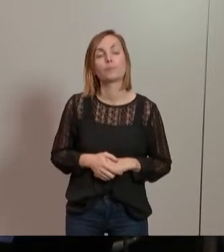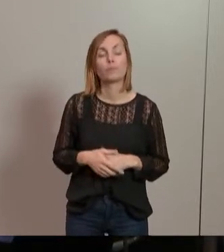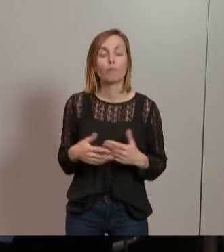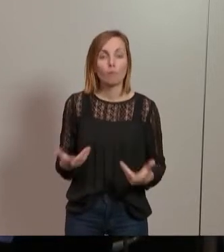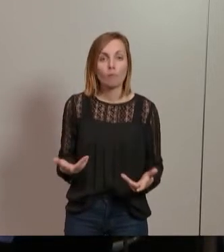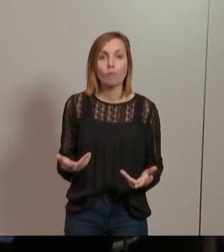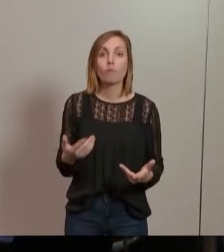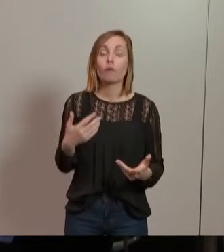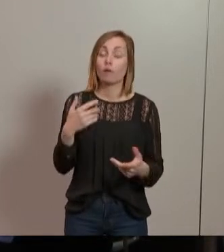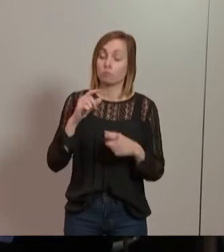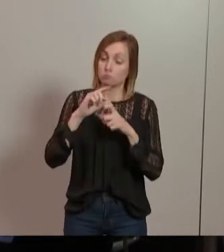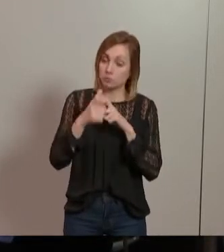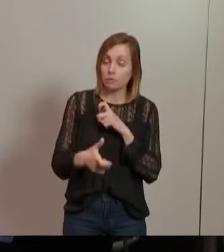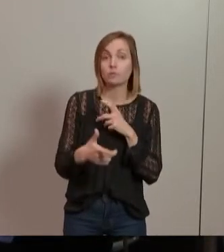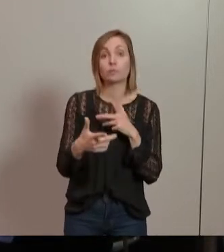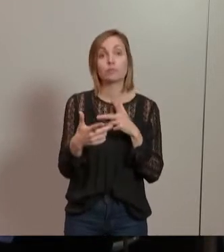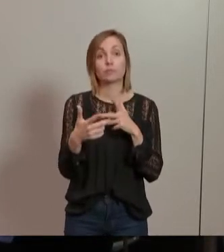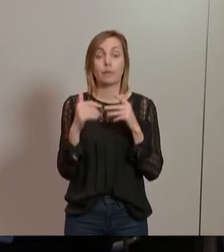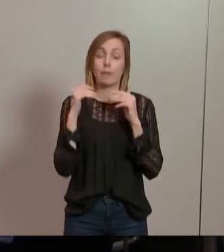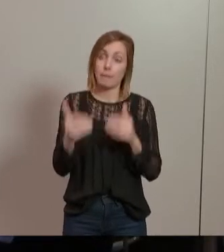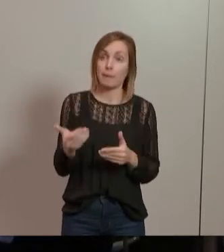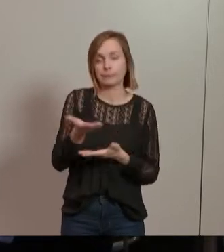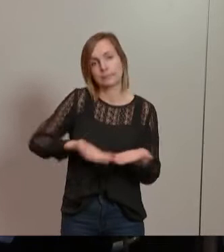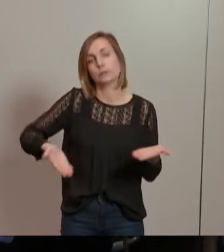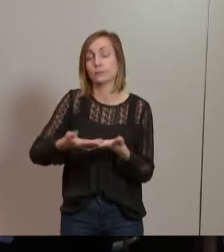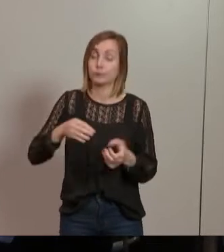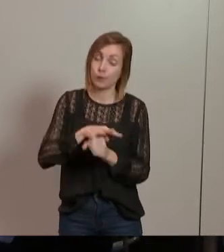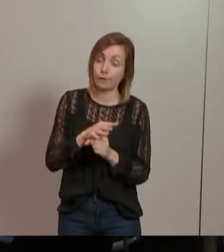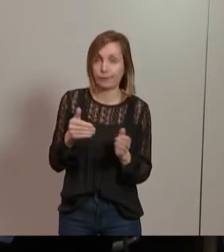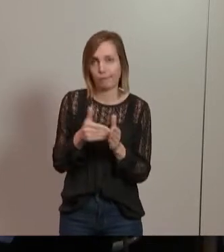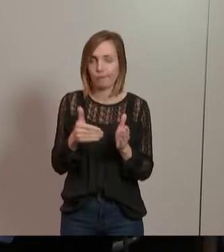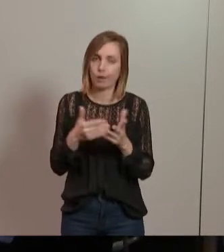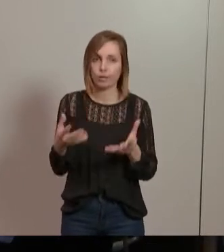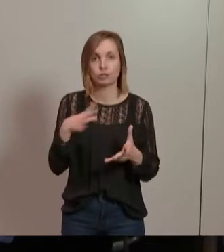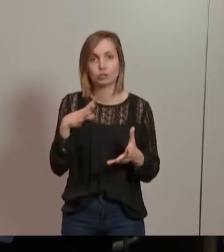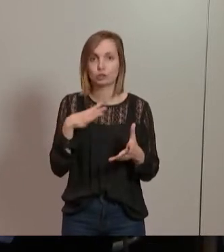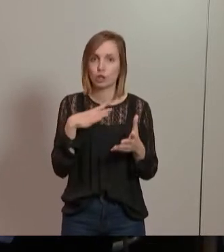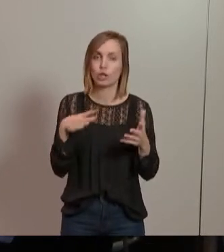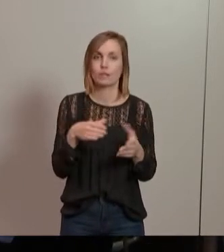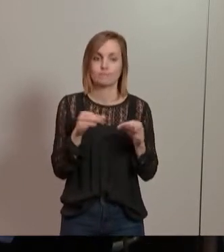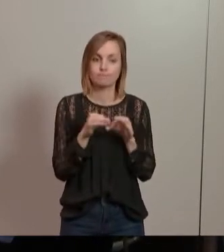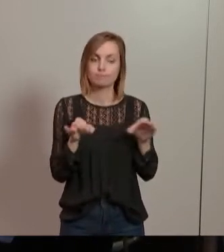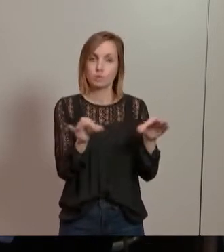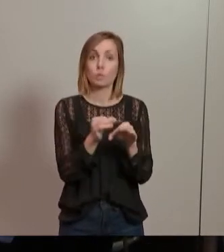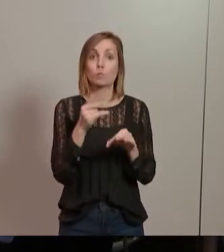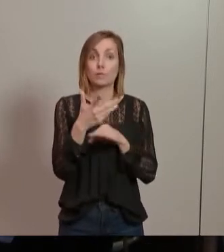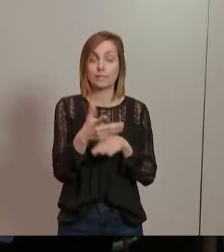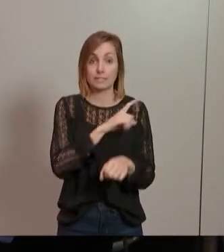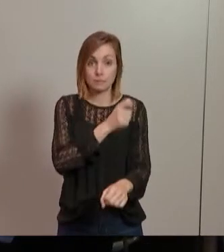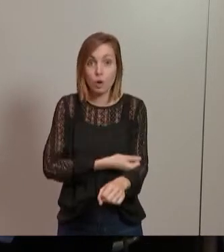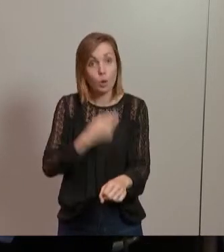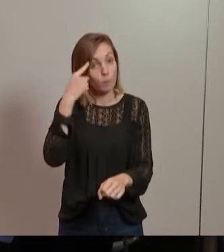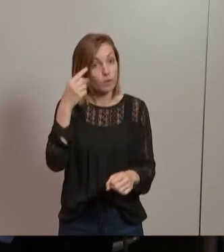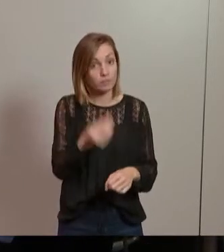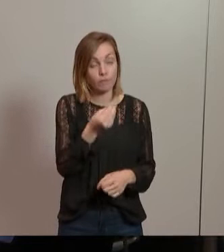Ensuite, il y a eu le lancement et la poursuite, malgré le contexte sanitaire toujours, de l'école de sport adapté multisport à destination des enfants de 7 à 14